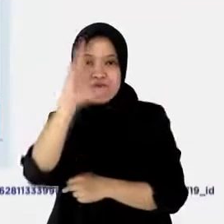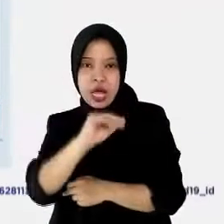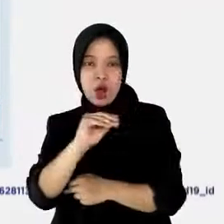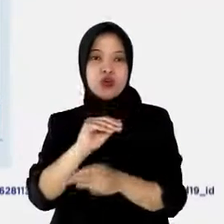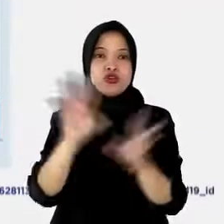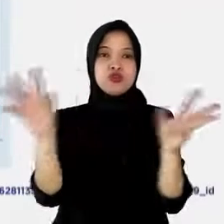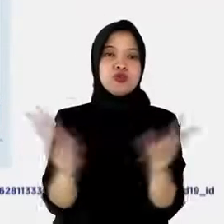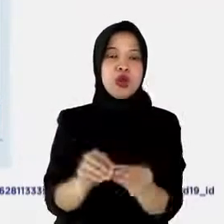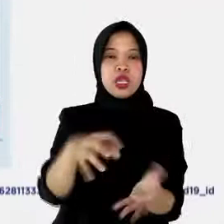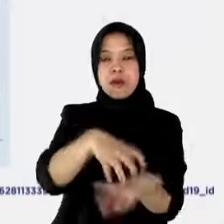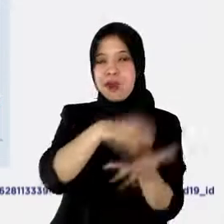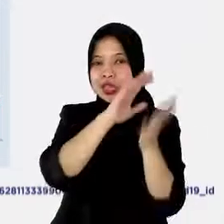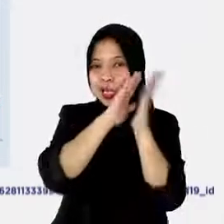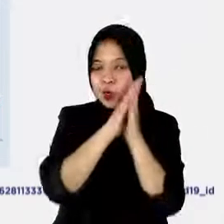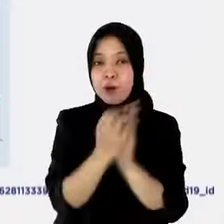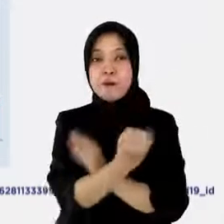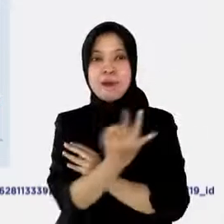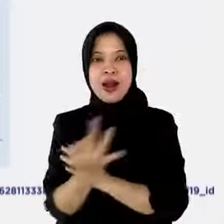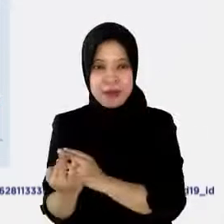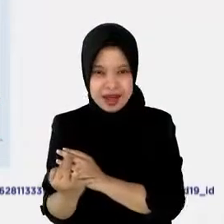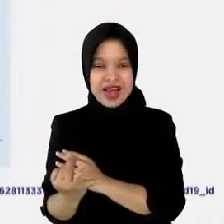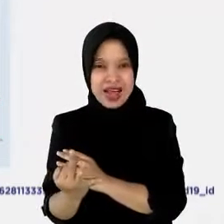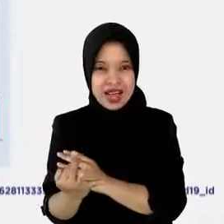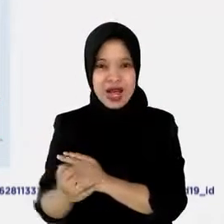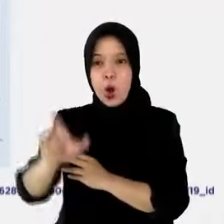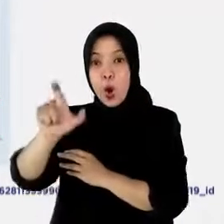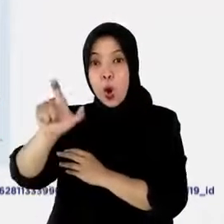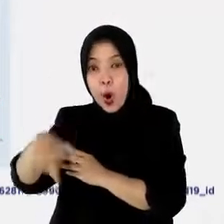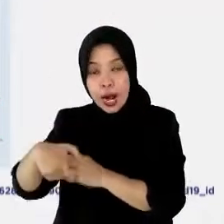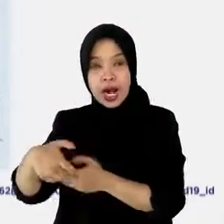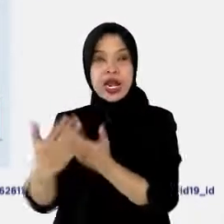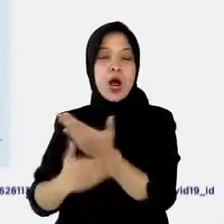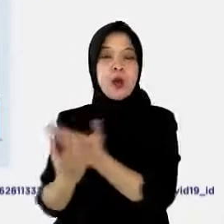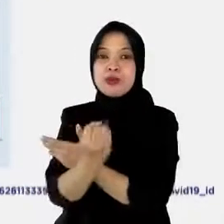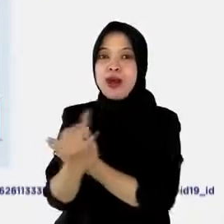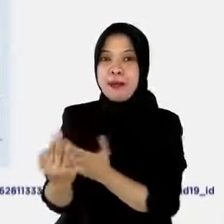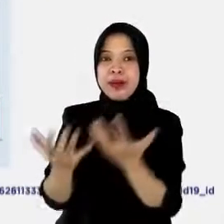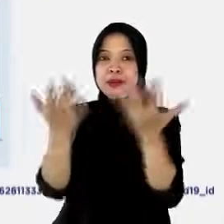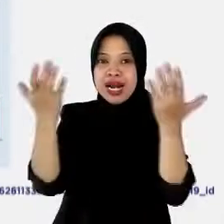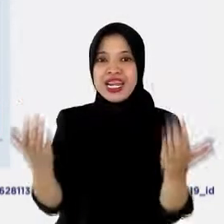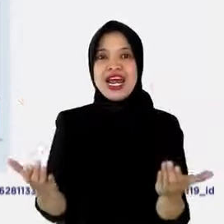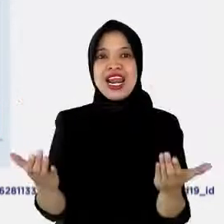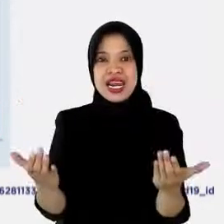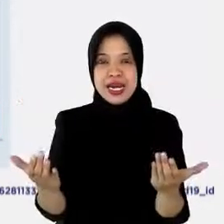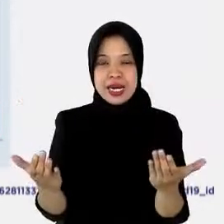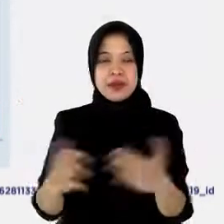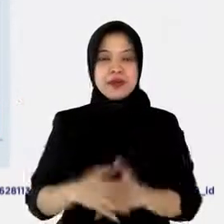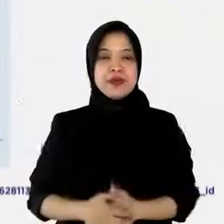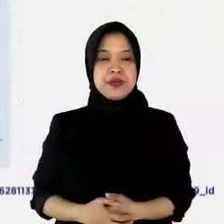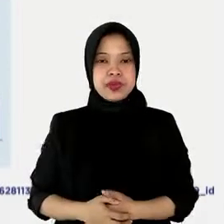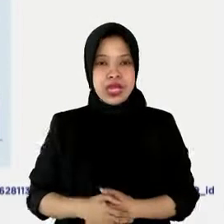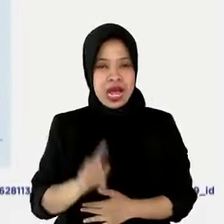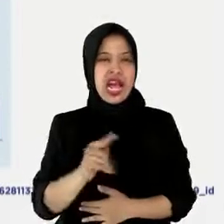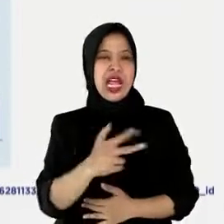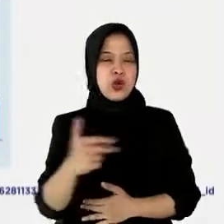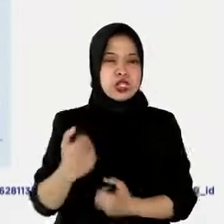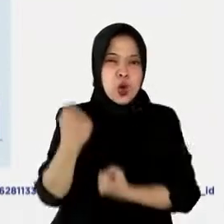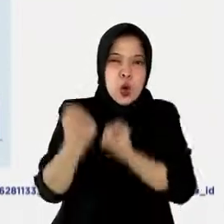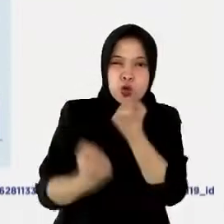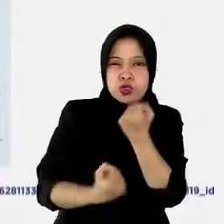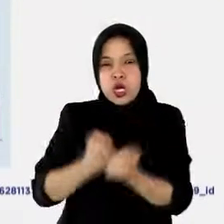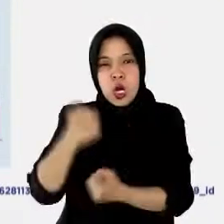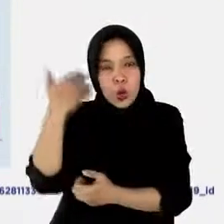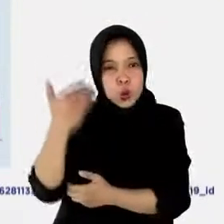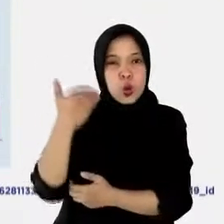dari rasio kapasitas tempat tidur dengan jumlah orang yang dirawat Saat ini Indonesia terus berupaya meningkatkan